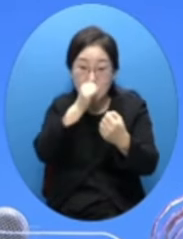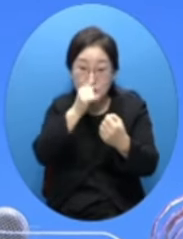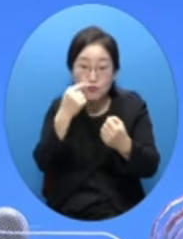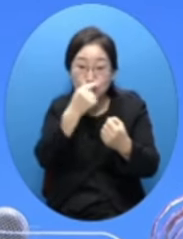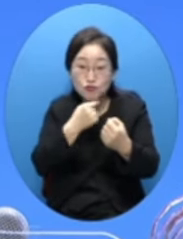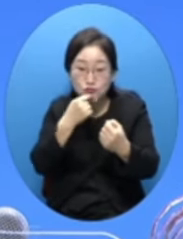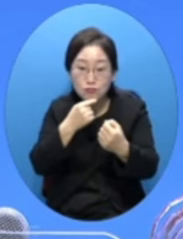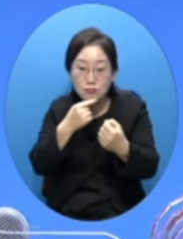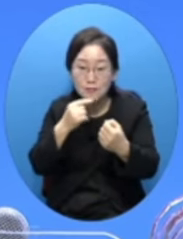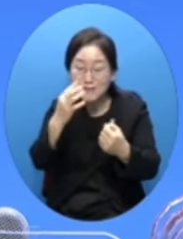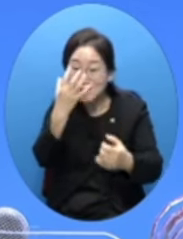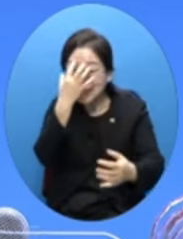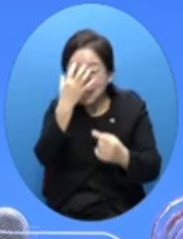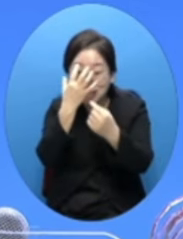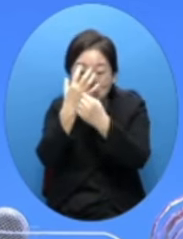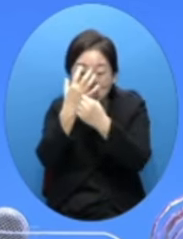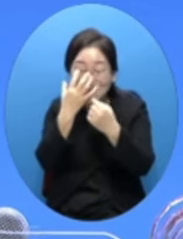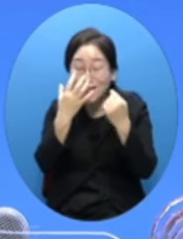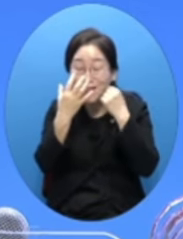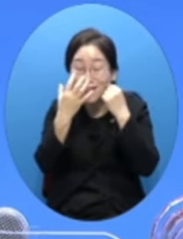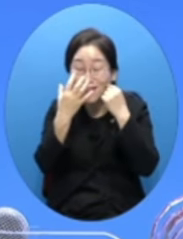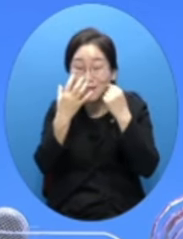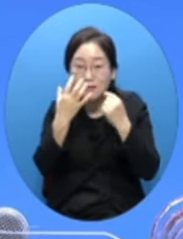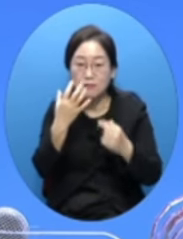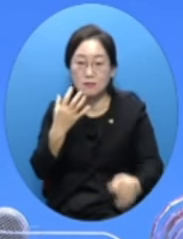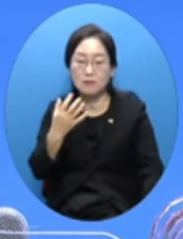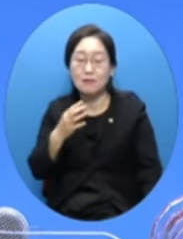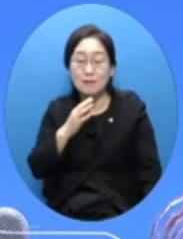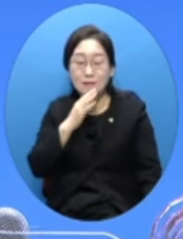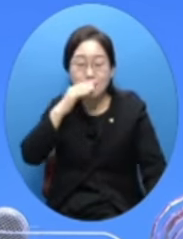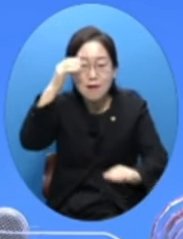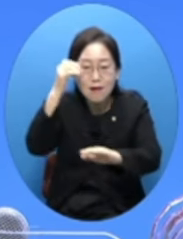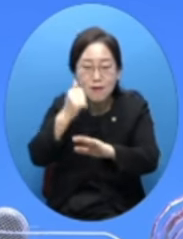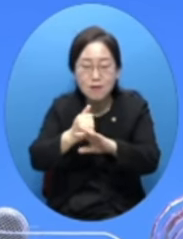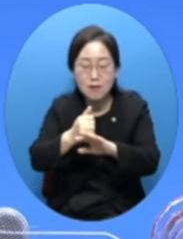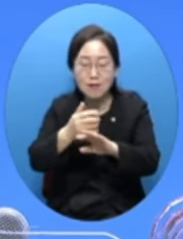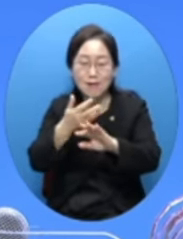수많은 사람들에게 피를 입히고 나중에 붙잡혀서